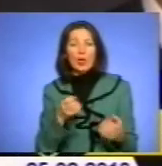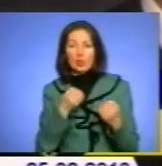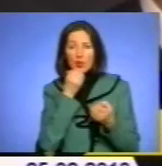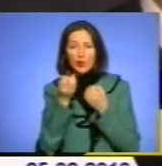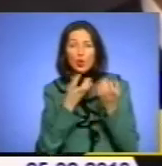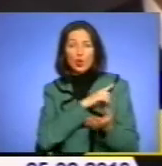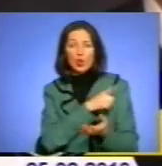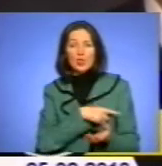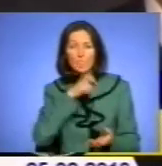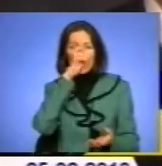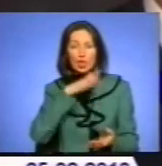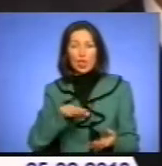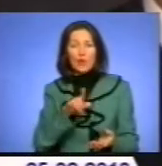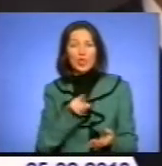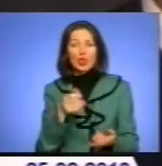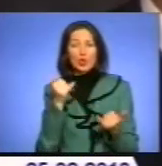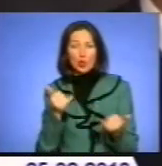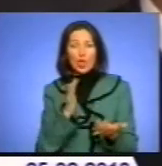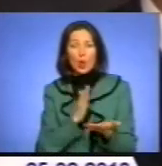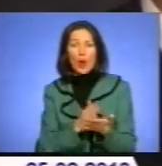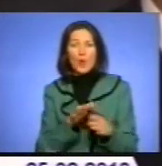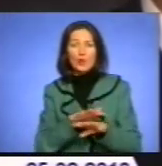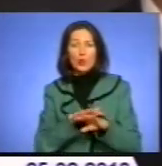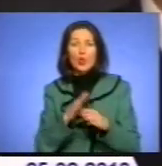в суспільному житті прояви